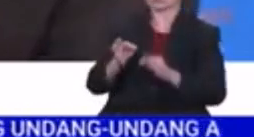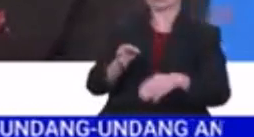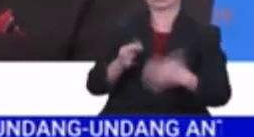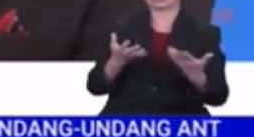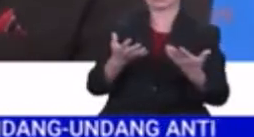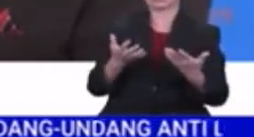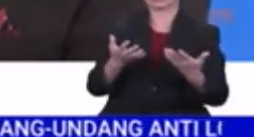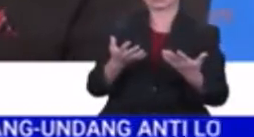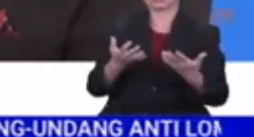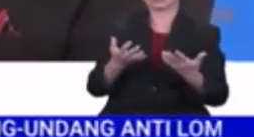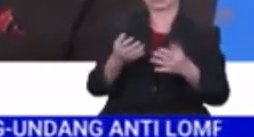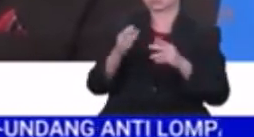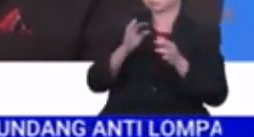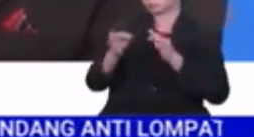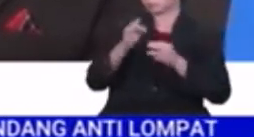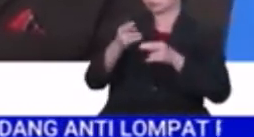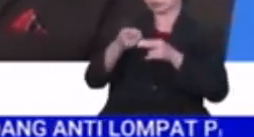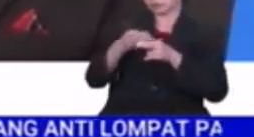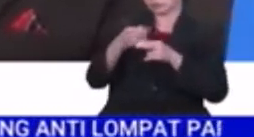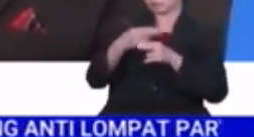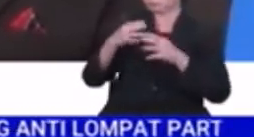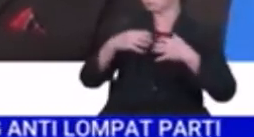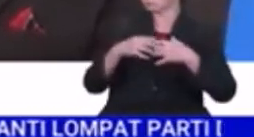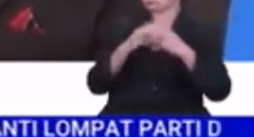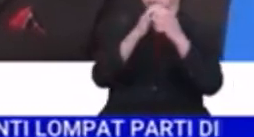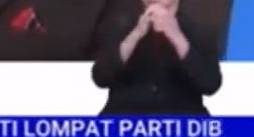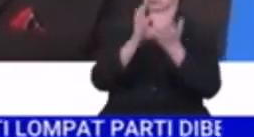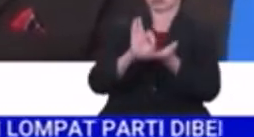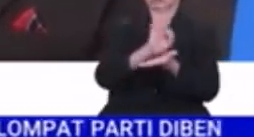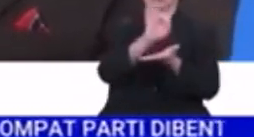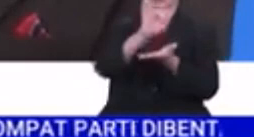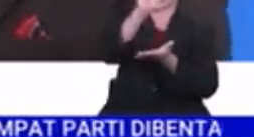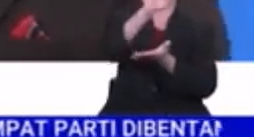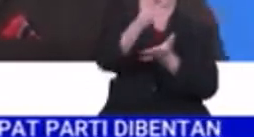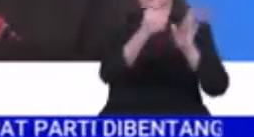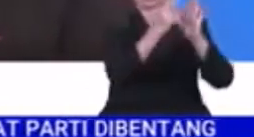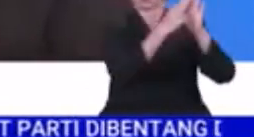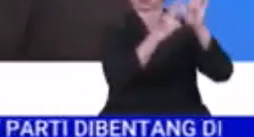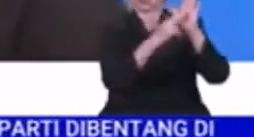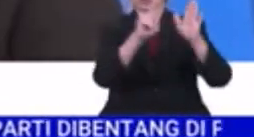tentang secara ringkasnya sejarah penuh Eva kucing undang-undang